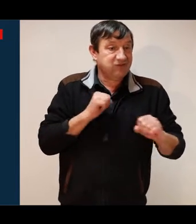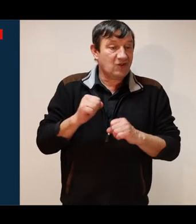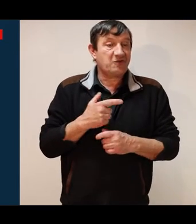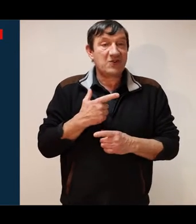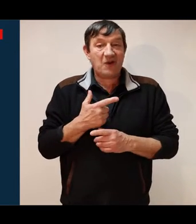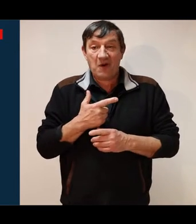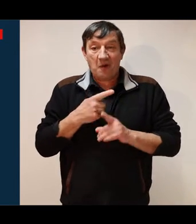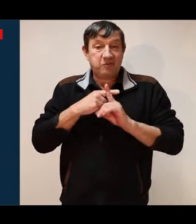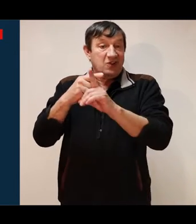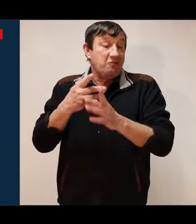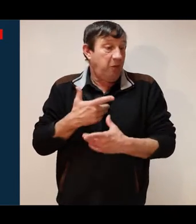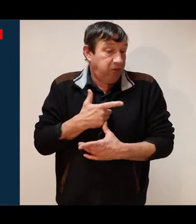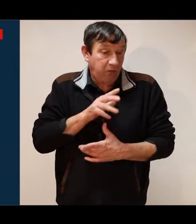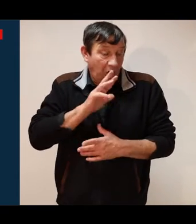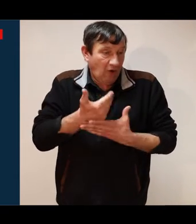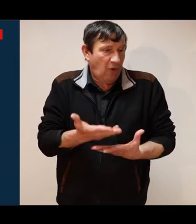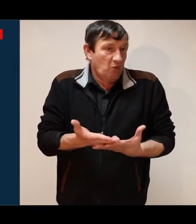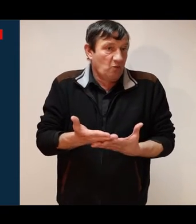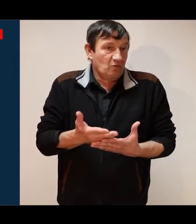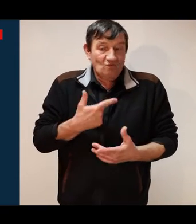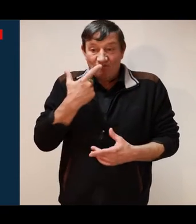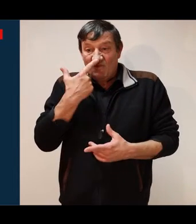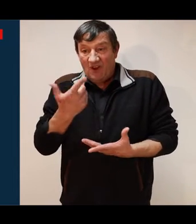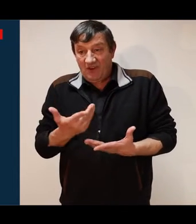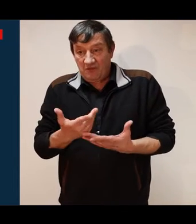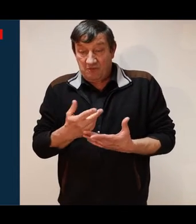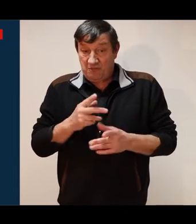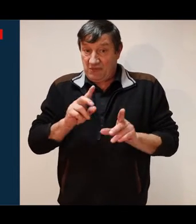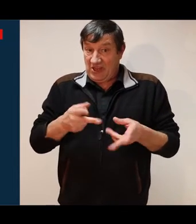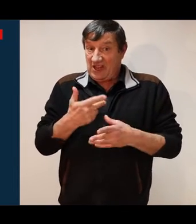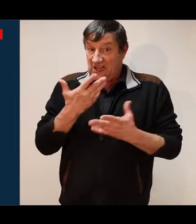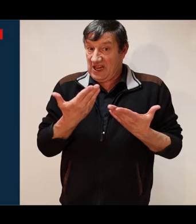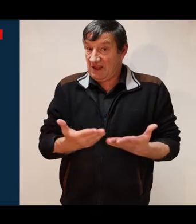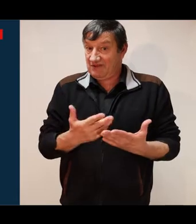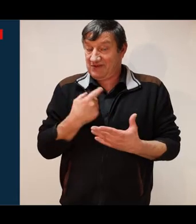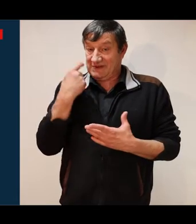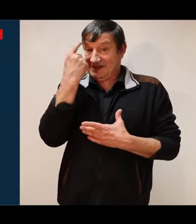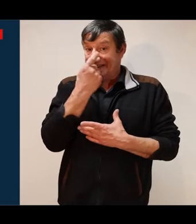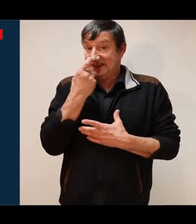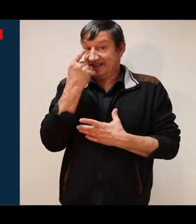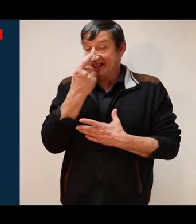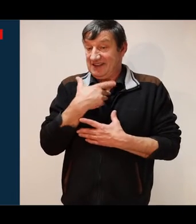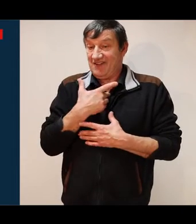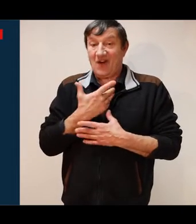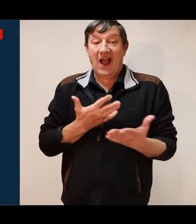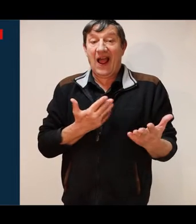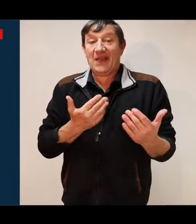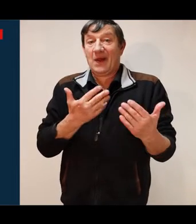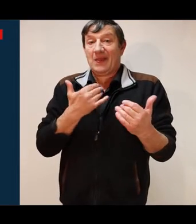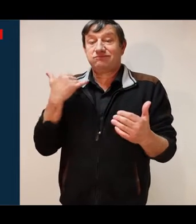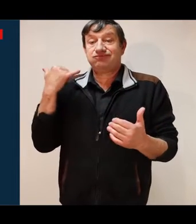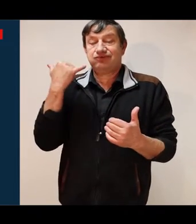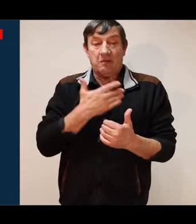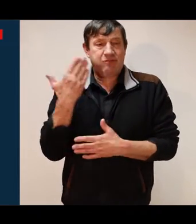dire, positivement. Mais finalement, c'est peut-être là qu'il faut se poser la question. C'est-à-dire qu'il ne faut pas attendre